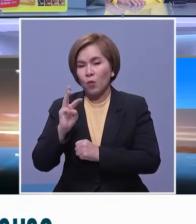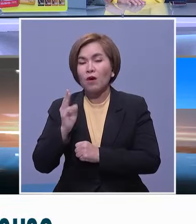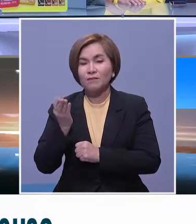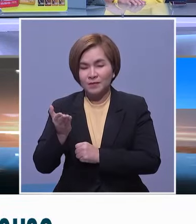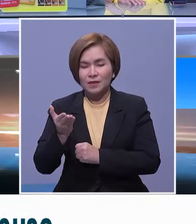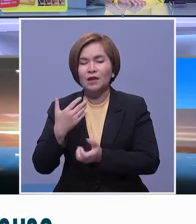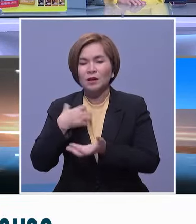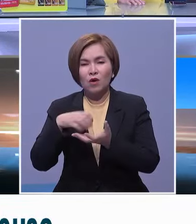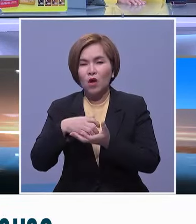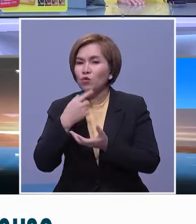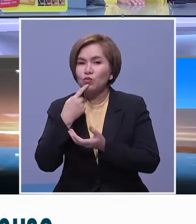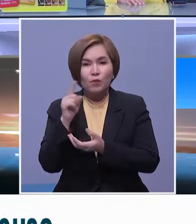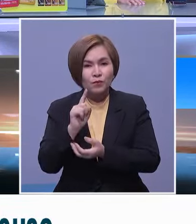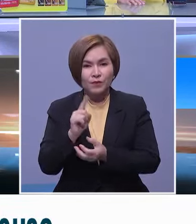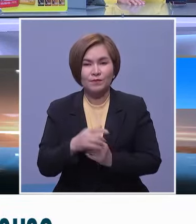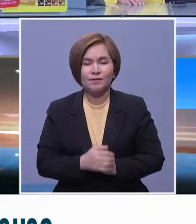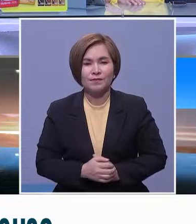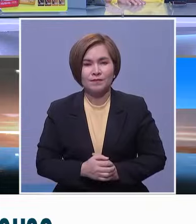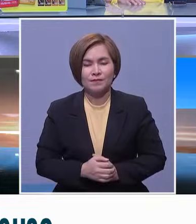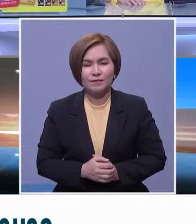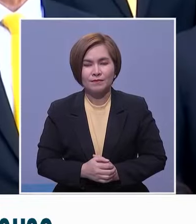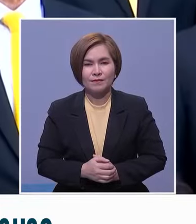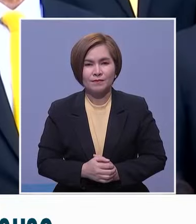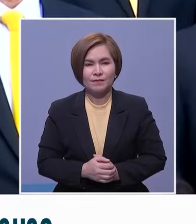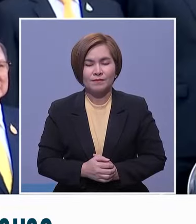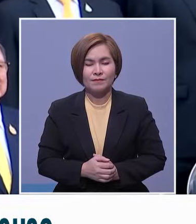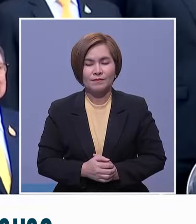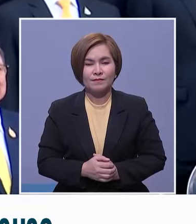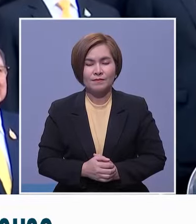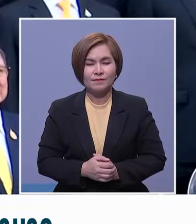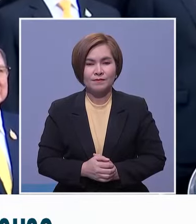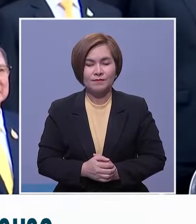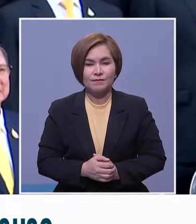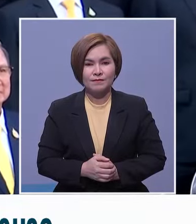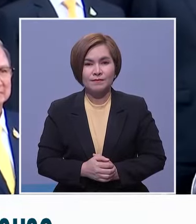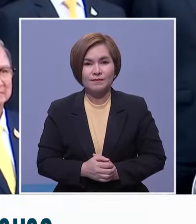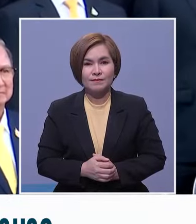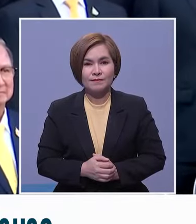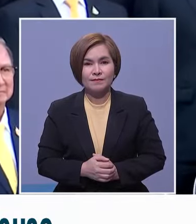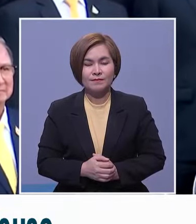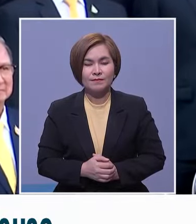อำนาจไหมหรือว่ายังรักในตำแหน่งสว.ที่ตัวเองเนี่ยทำงานมา5ปีเต็มหรือเปล่าค่ะ